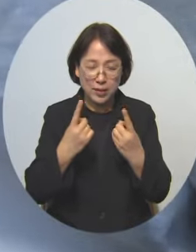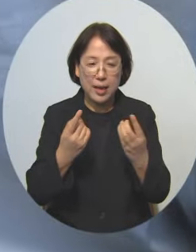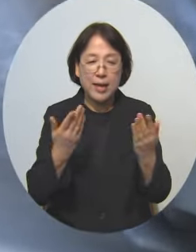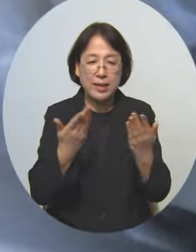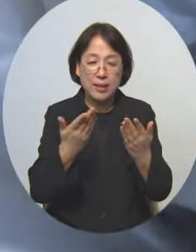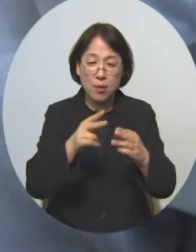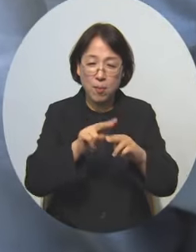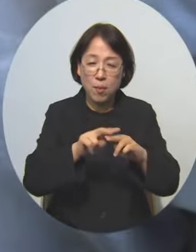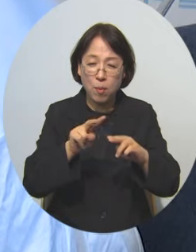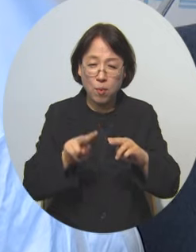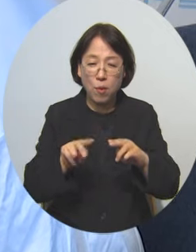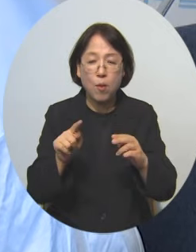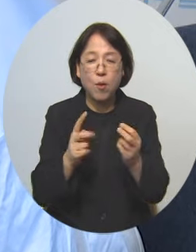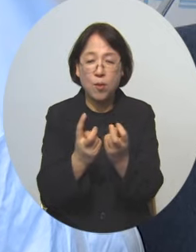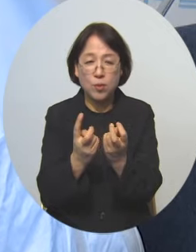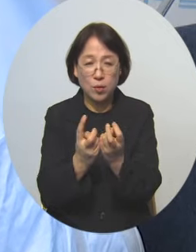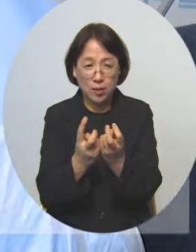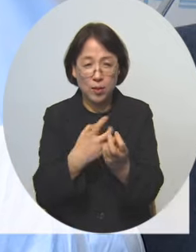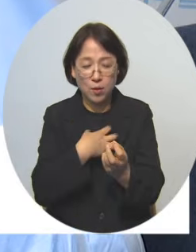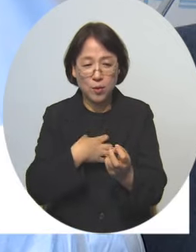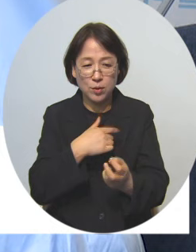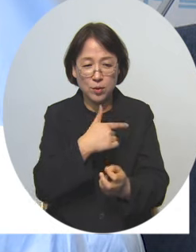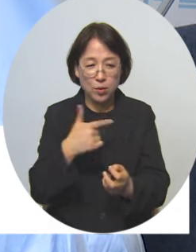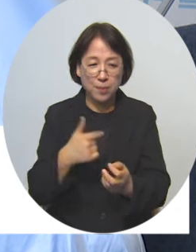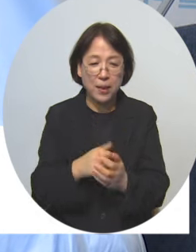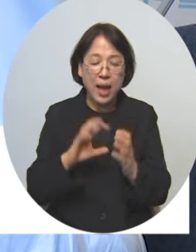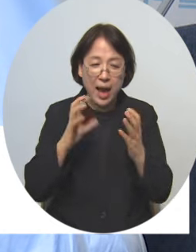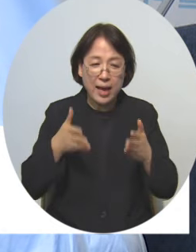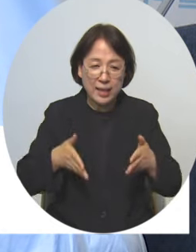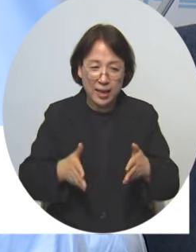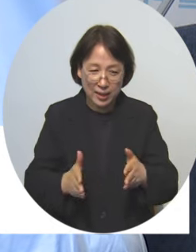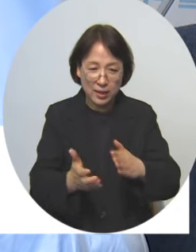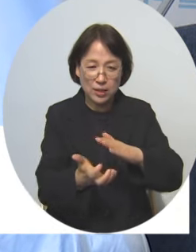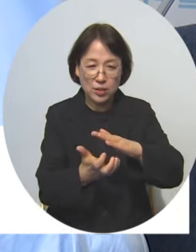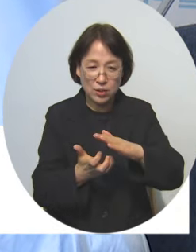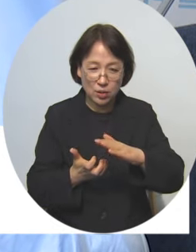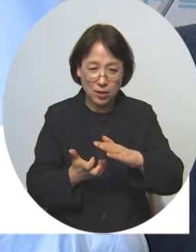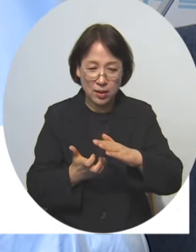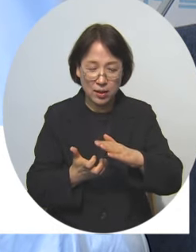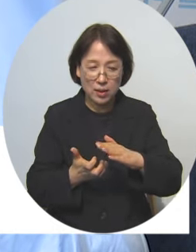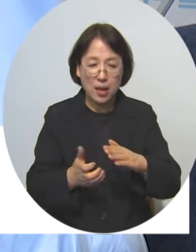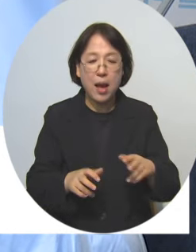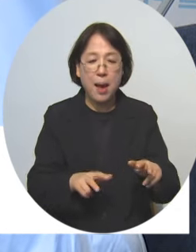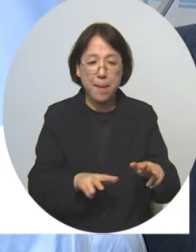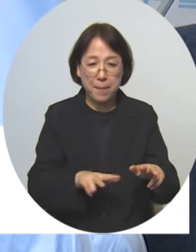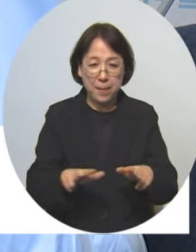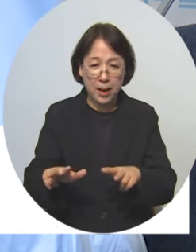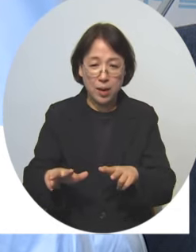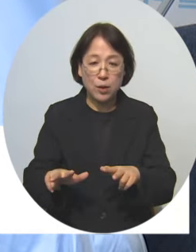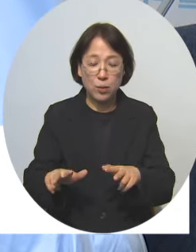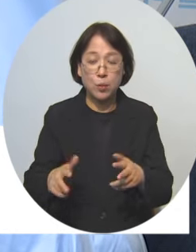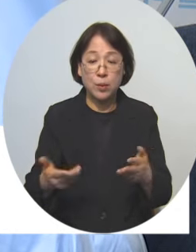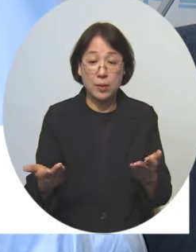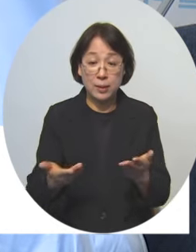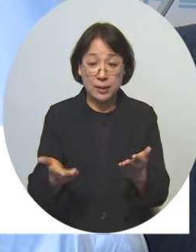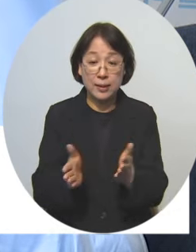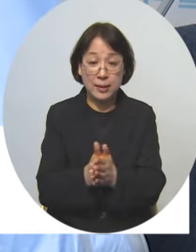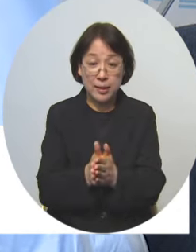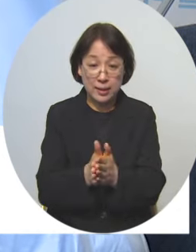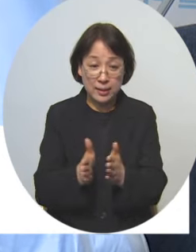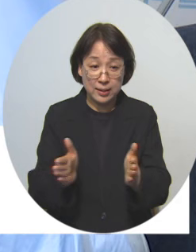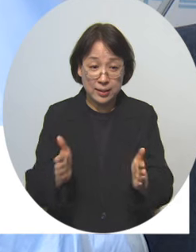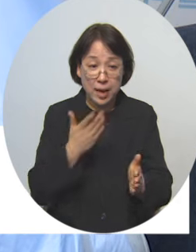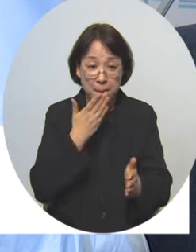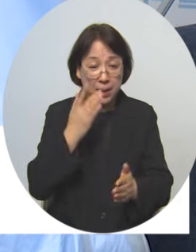걱정도 큽니다. 아이 낳기 전에는 이제 뭐 얼마든지